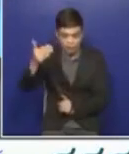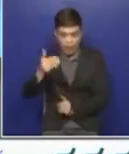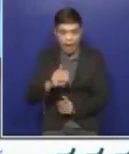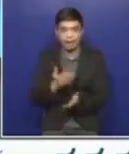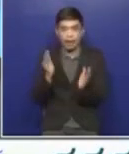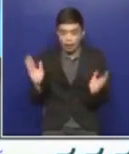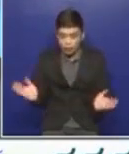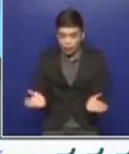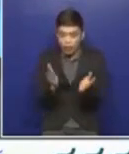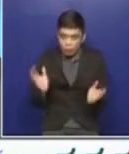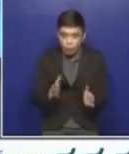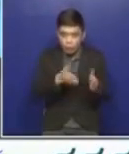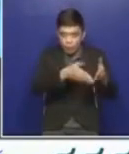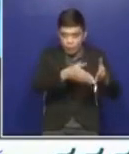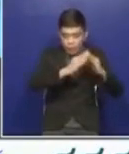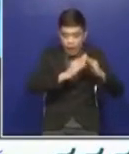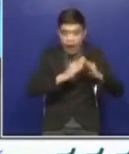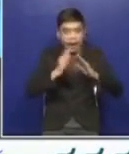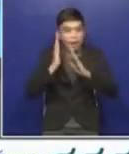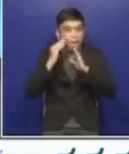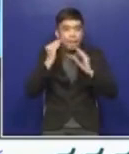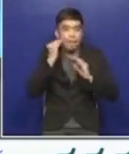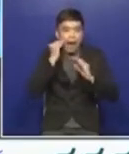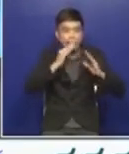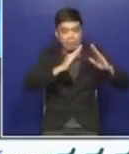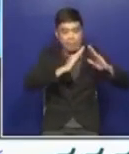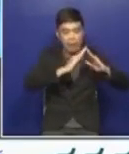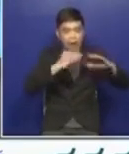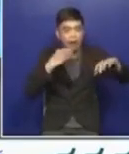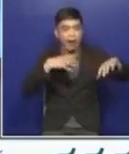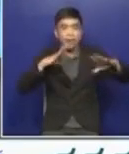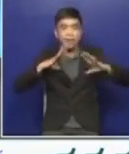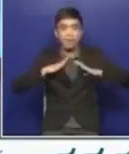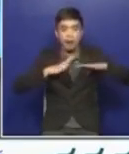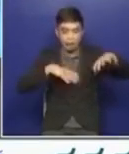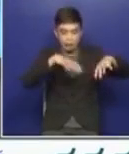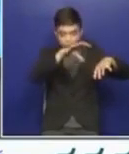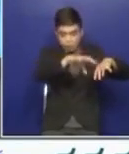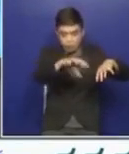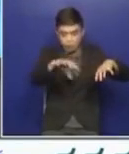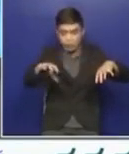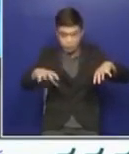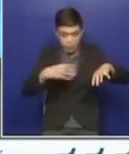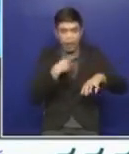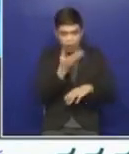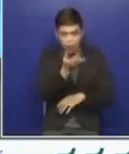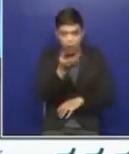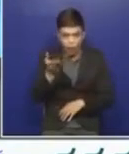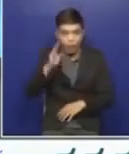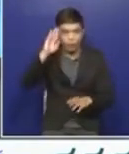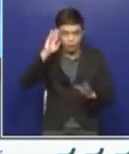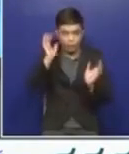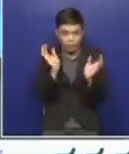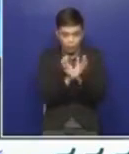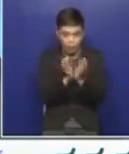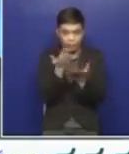การก่อสร้างแฟดตำรวจเนื่องจากมีกำลังพลอยู่ที่นั่นจำนวน170ถึง180คนครับขอให้ทางสำนักงานตำรวจแห่งชาติได้